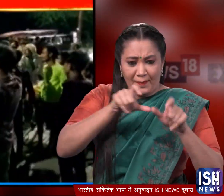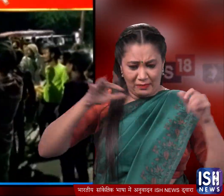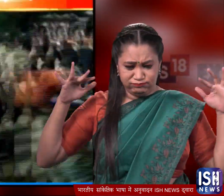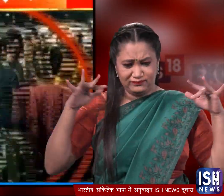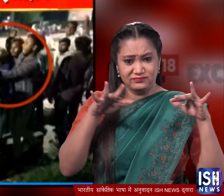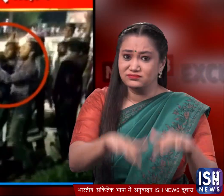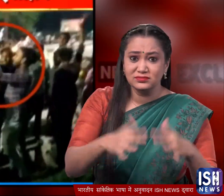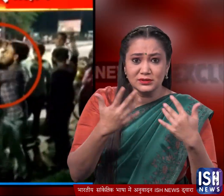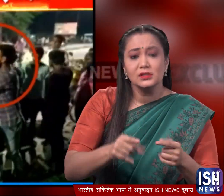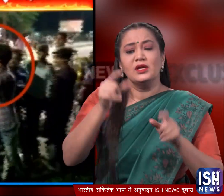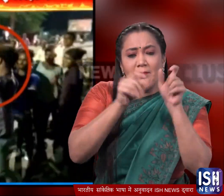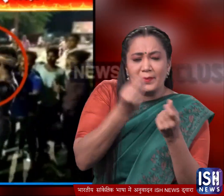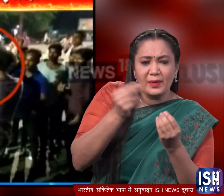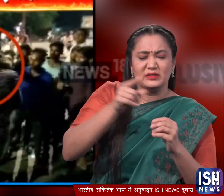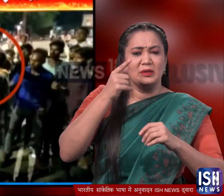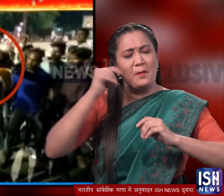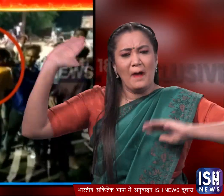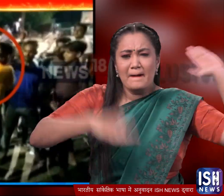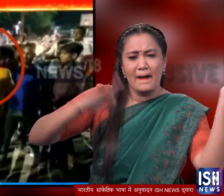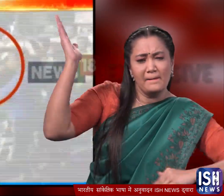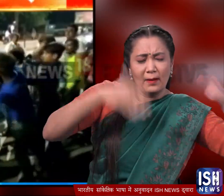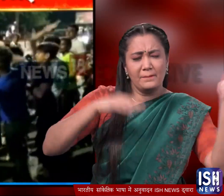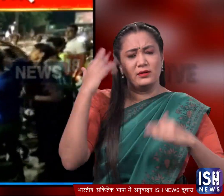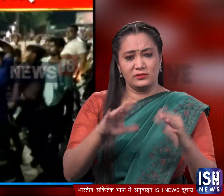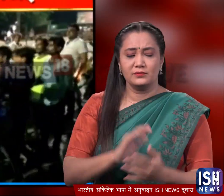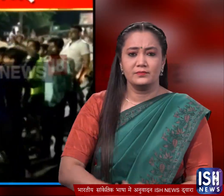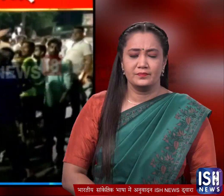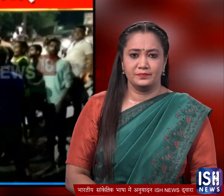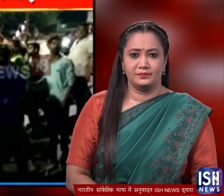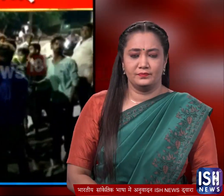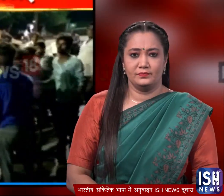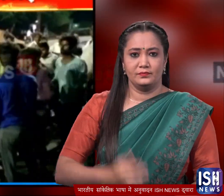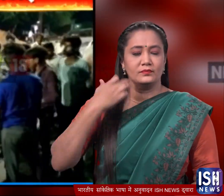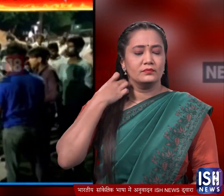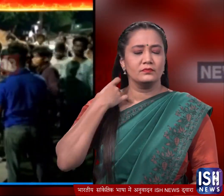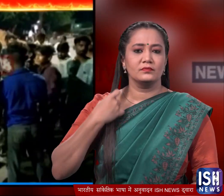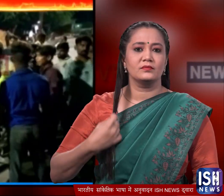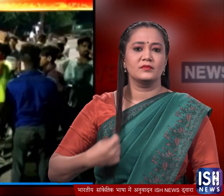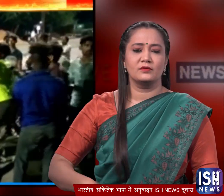भीड़ इकट्ठा हो गई। इसी बीच कुछ लोगों ने आरोपी को पीटना शुरू कर दिया।